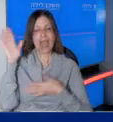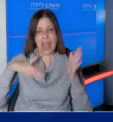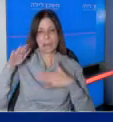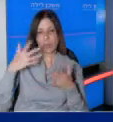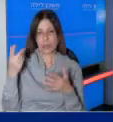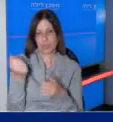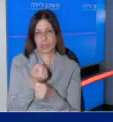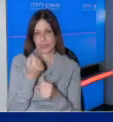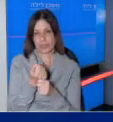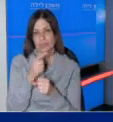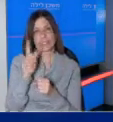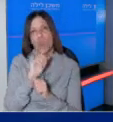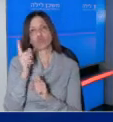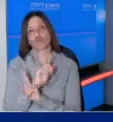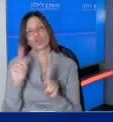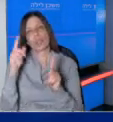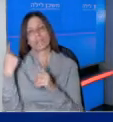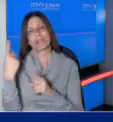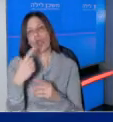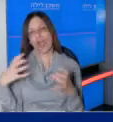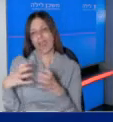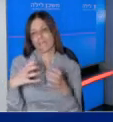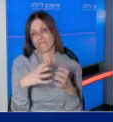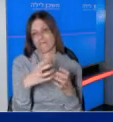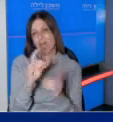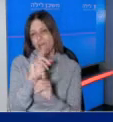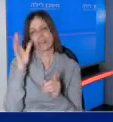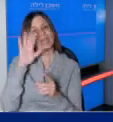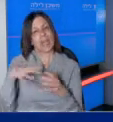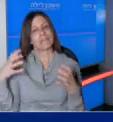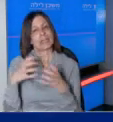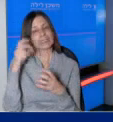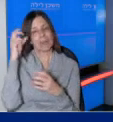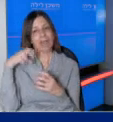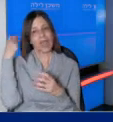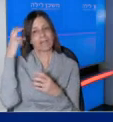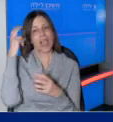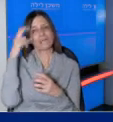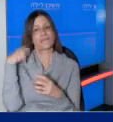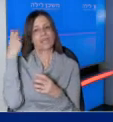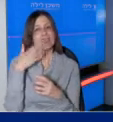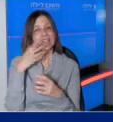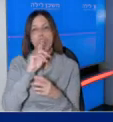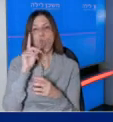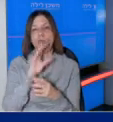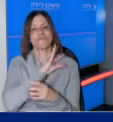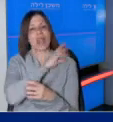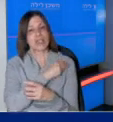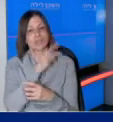בקרבם. זה לא שונה מאשר בכל חברה אחרת. דרך אגב, גם במגזר הערבי, ערביי ישראל, לא הפלסטינאים, יש